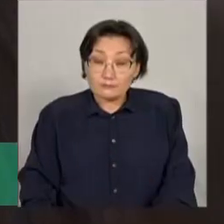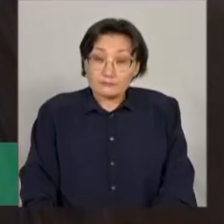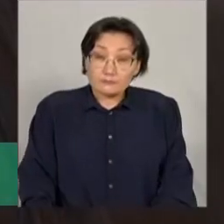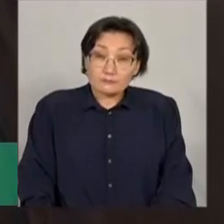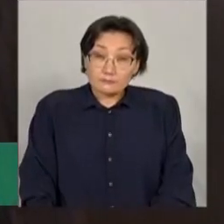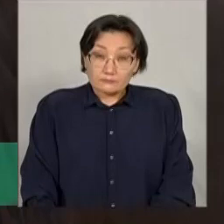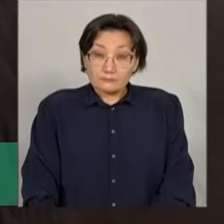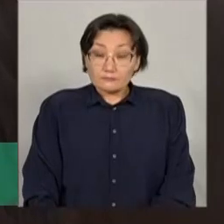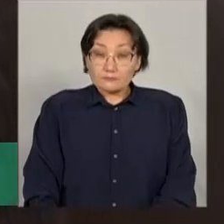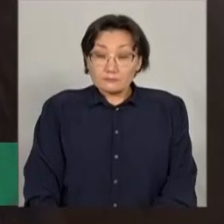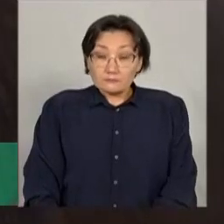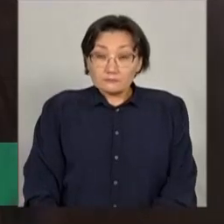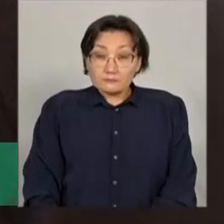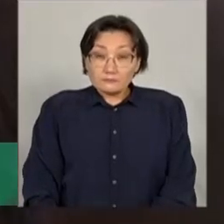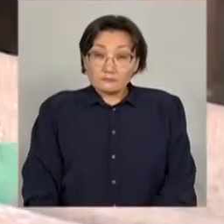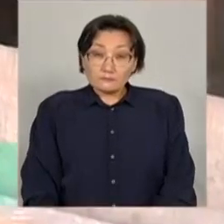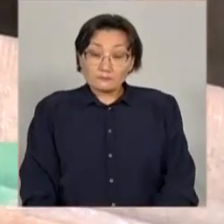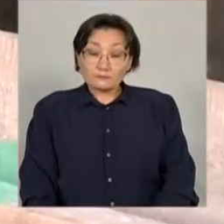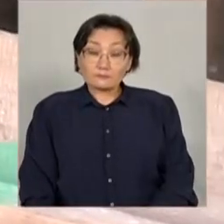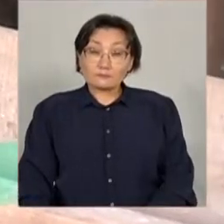Дүрөкан Кожахметов, Алматы телеарнасы, Кызылорда облусунан.